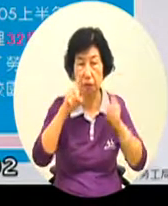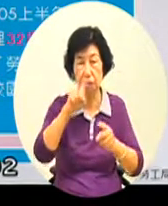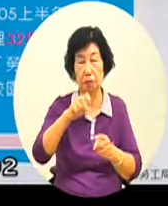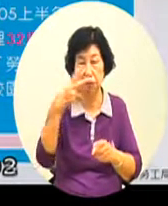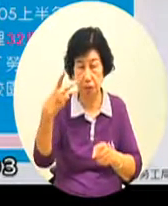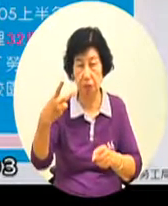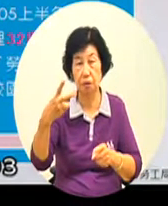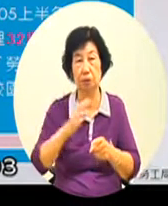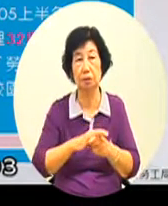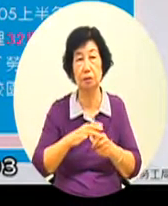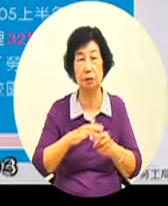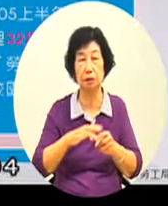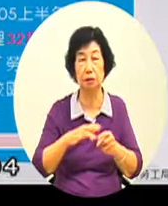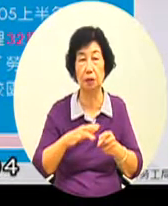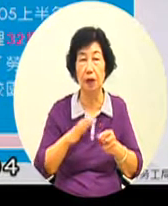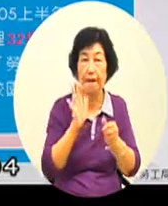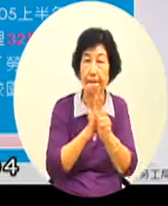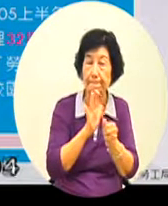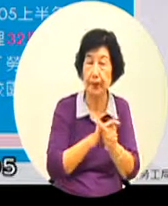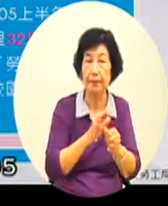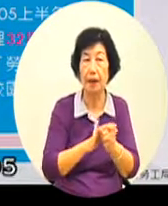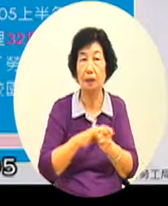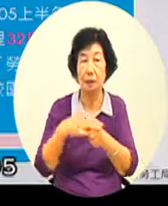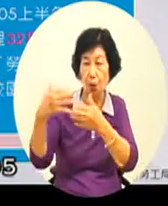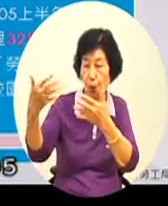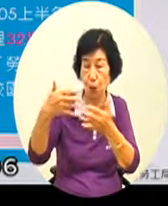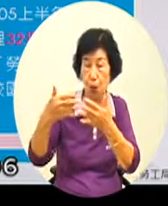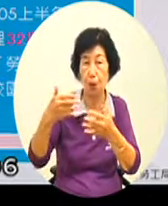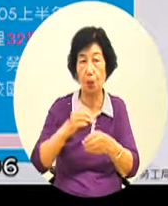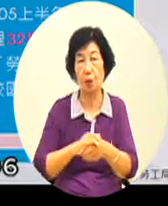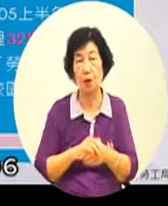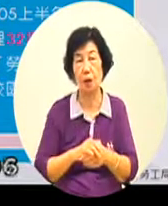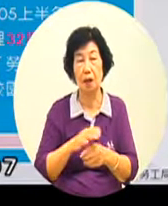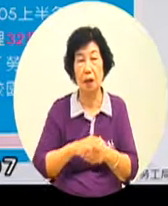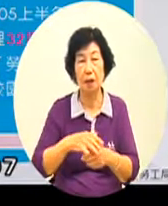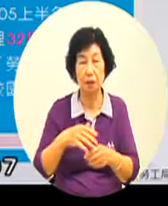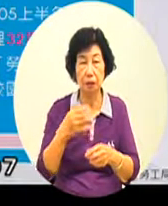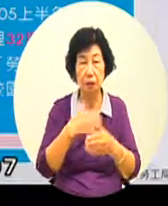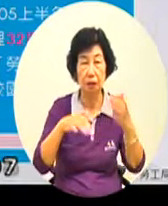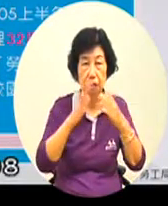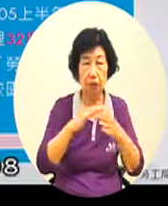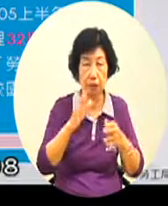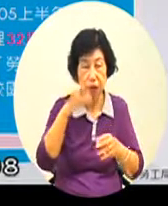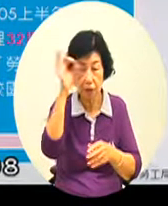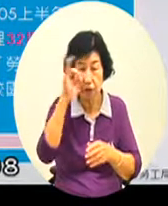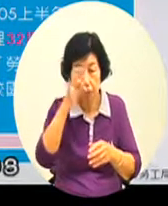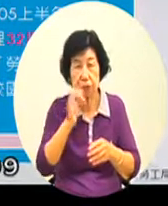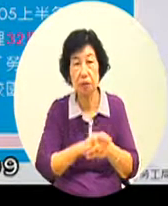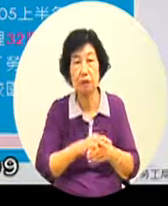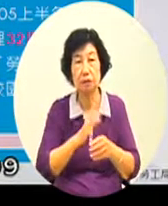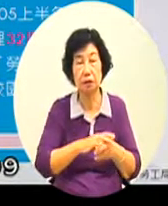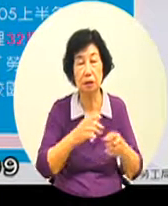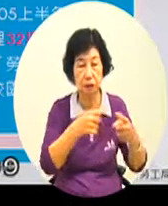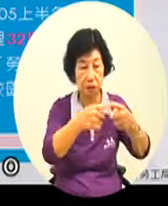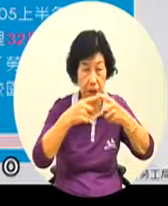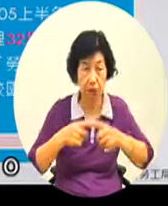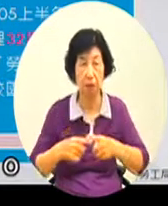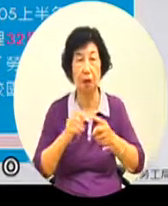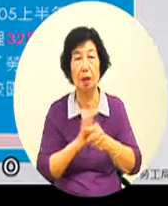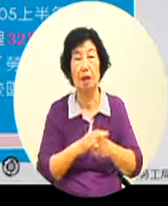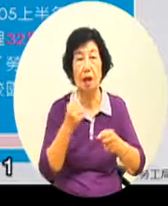园就辅台，提供咨询服务。我们还办理了校园征才，还有办理了32场次的高中职劳